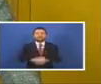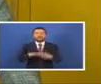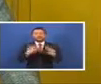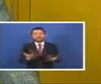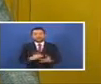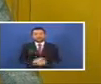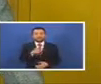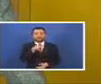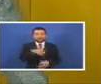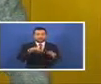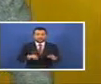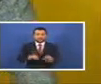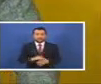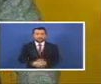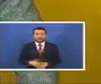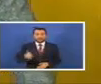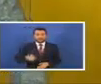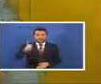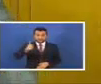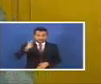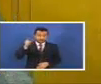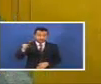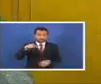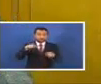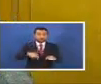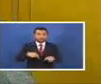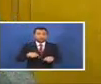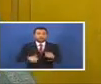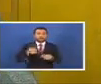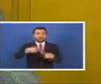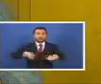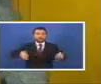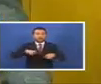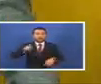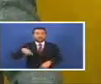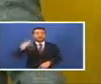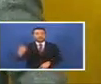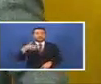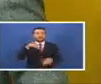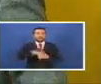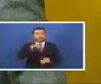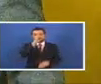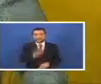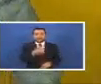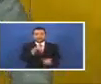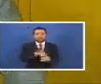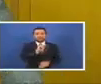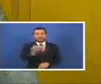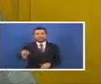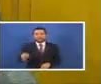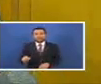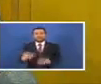Yani şu an başbakanın, şu an bakanların, şu an diğer parti